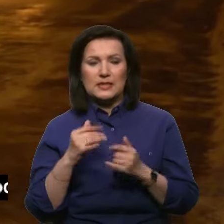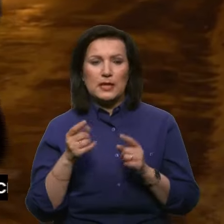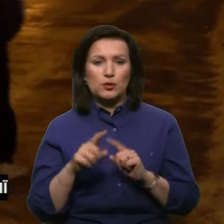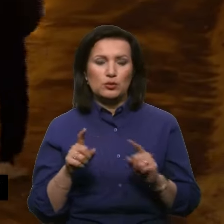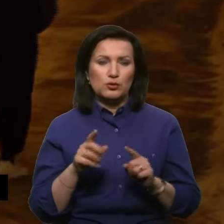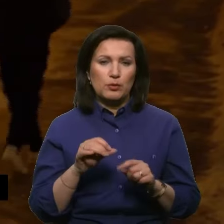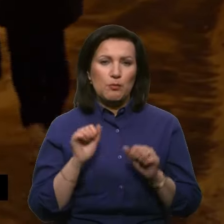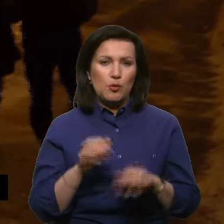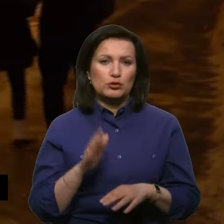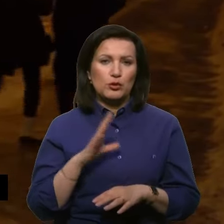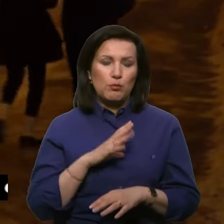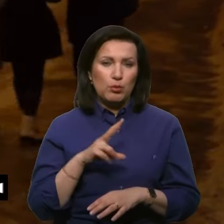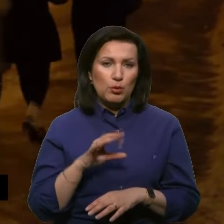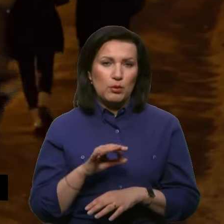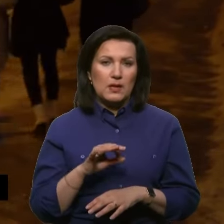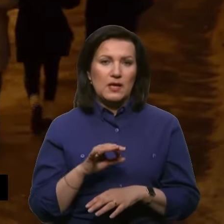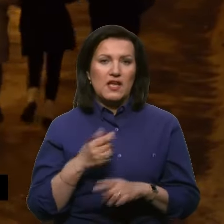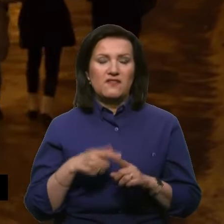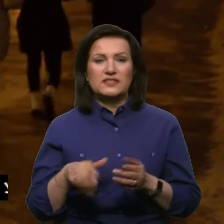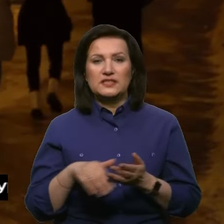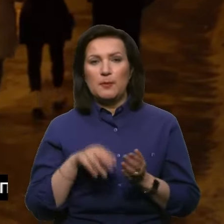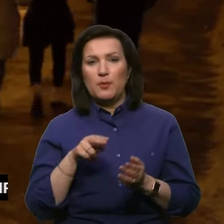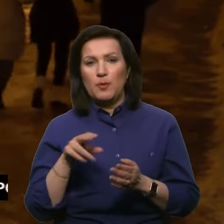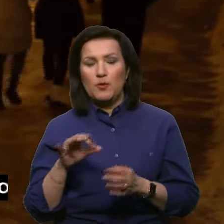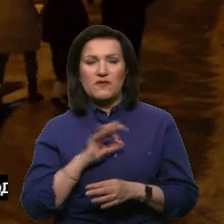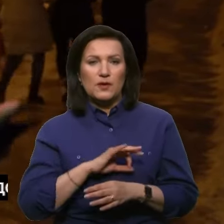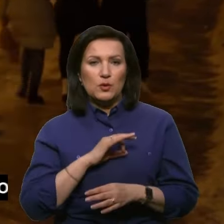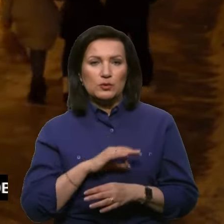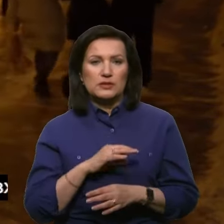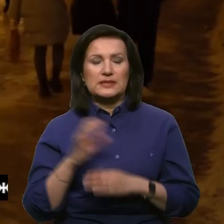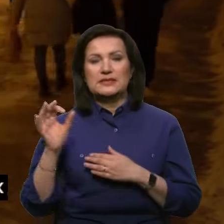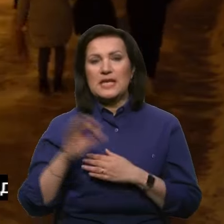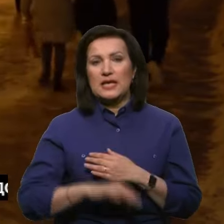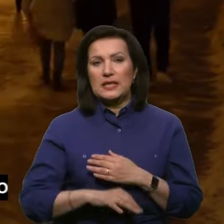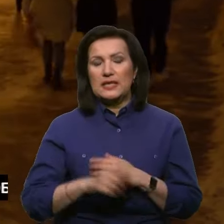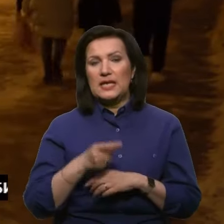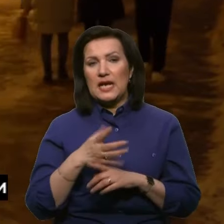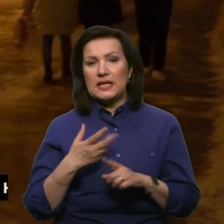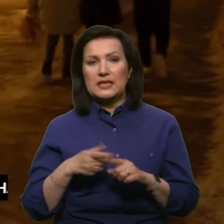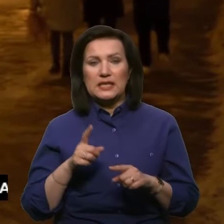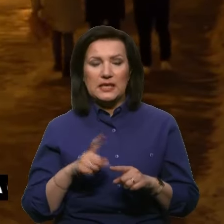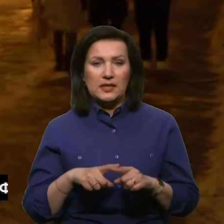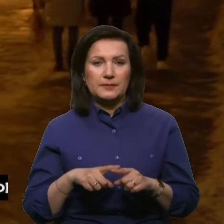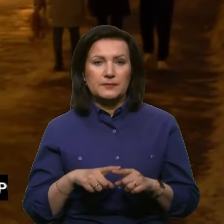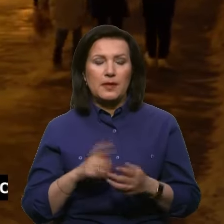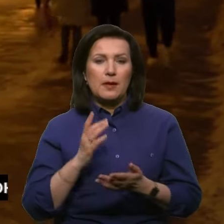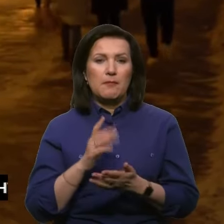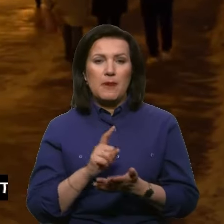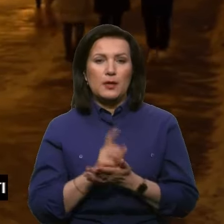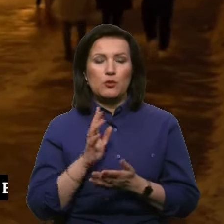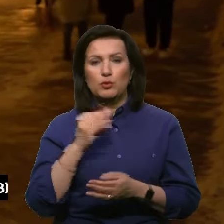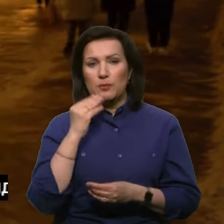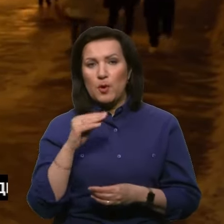того, щоб можна було ці засоби ППО використовувати західні ракети, які мають бути